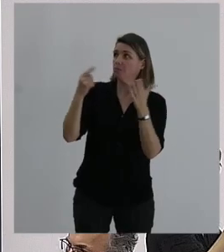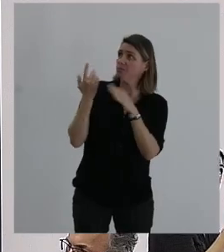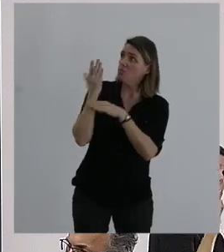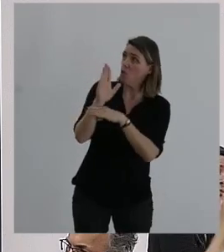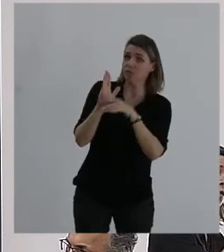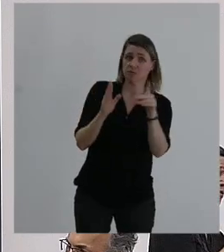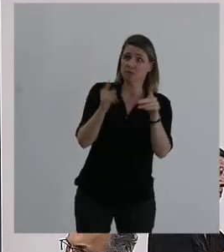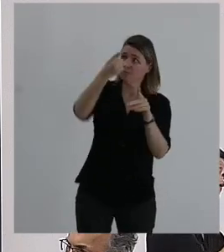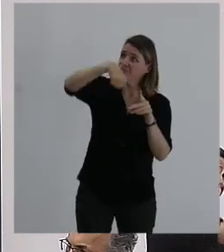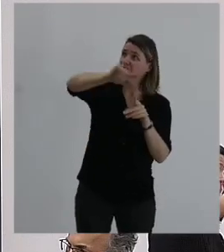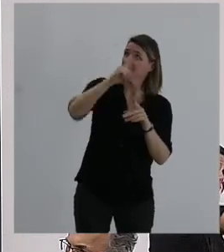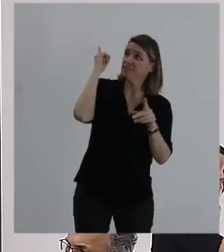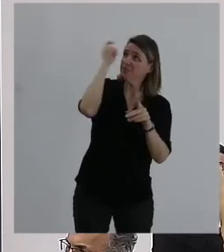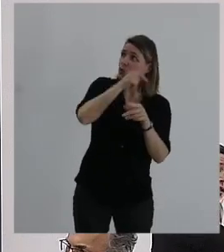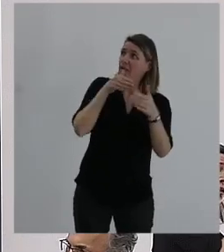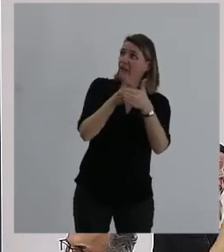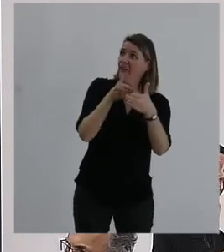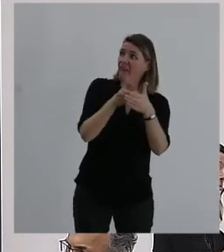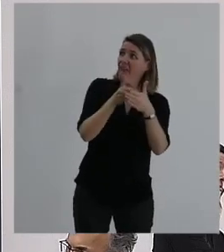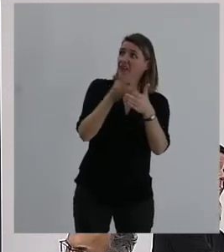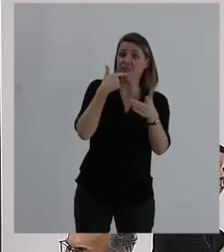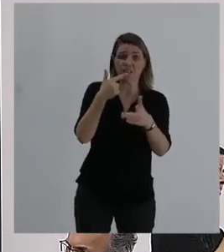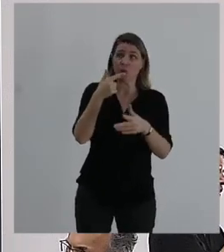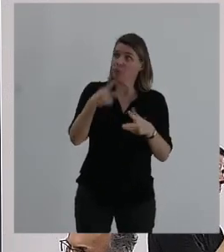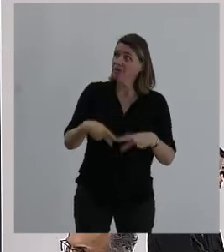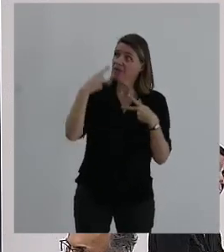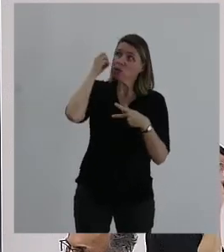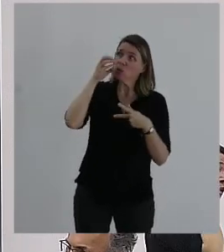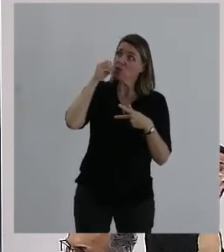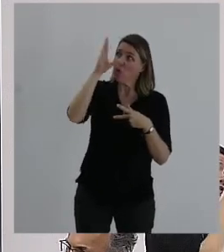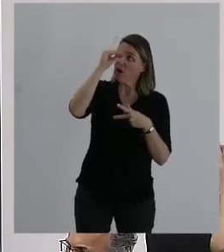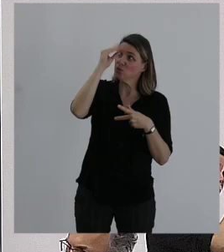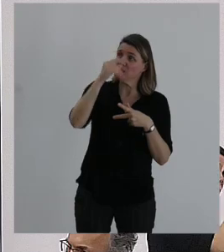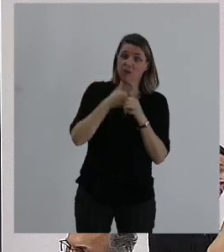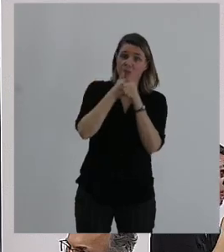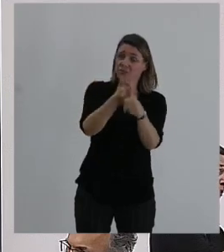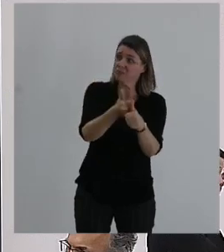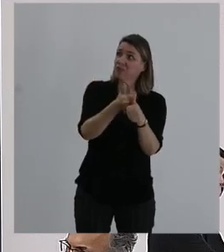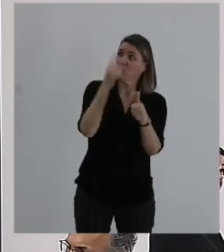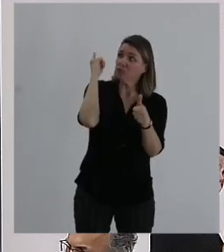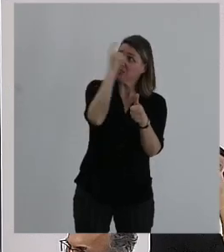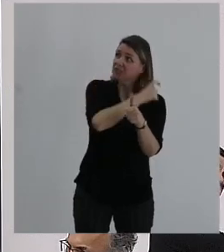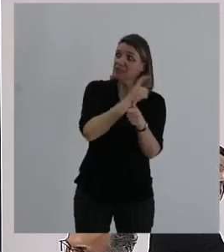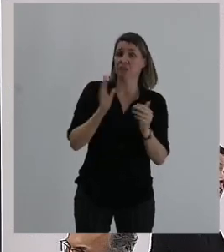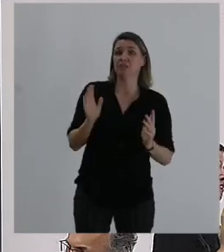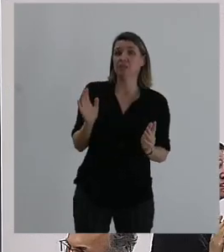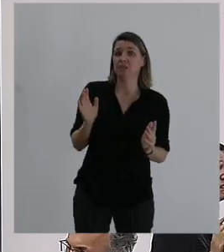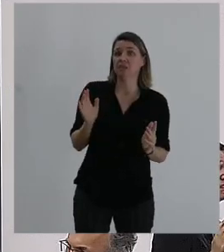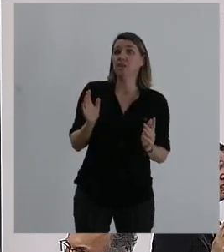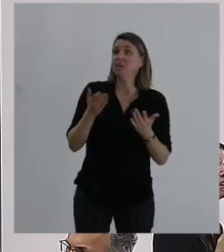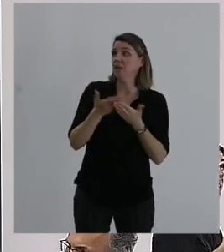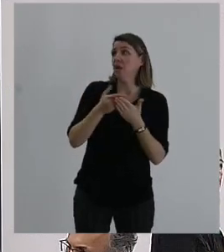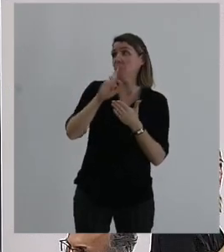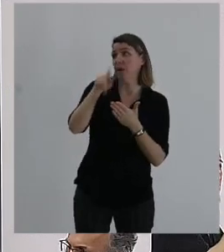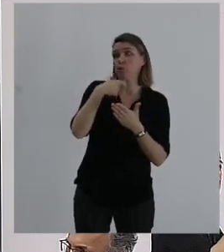la difficulté qui est d'accompagner au quotidien nos étudiants et qui est la réalité de leur quotidien. Et ça, bien sûr, ça fait partie de